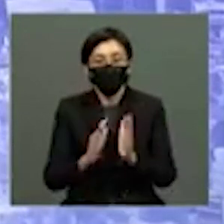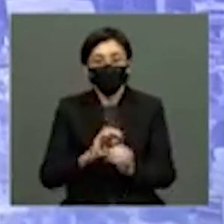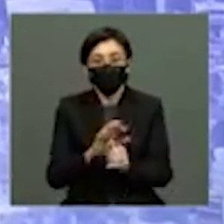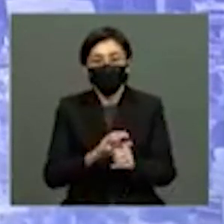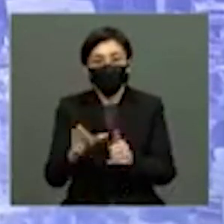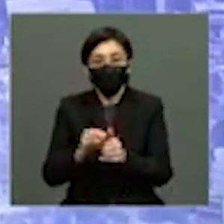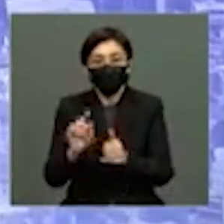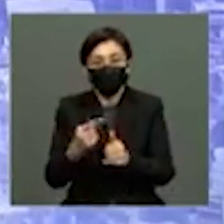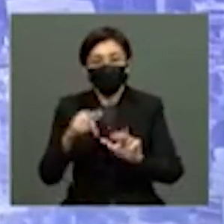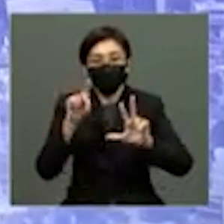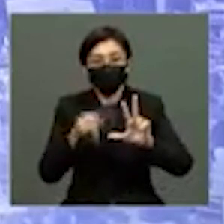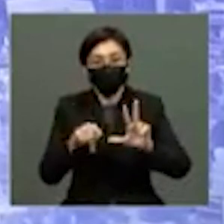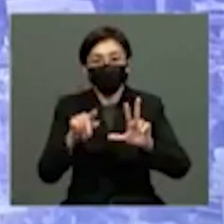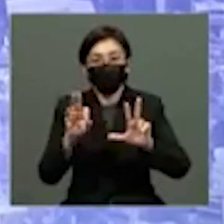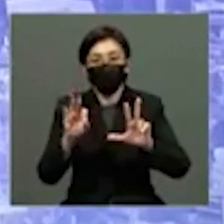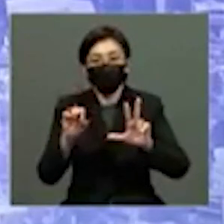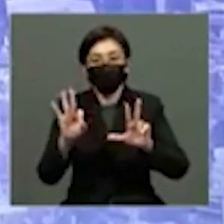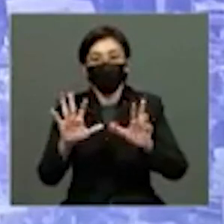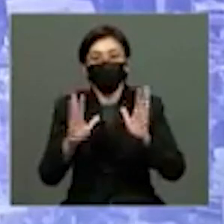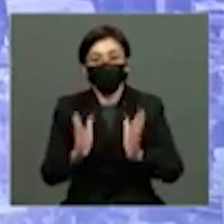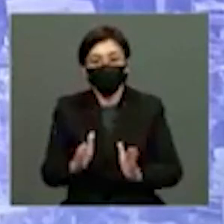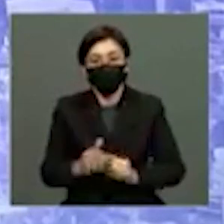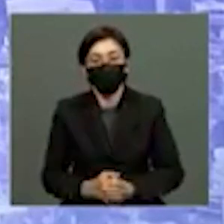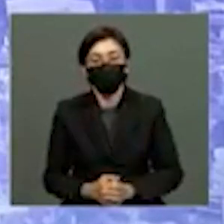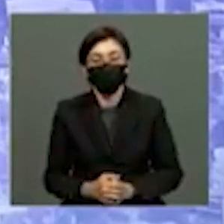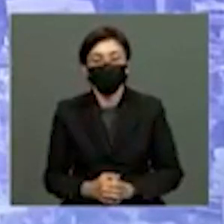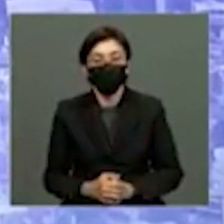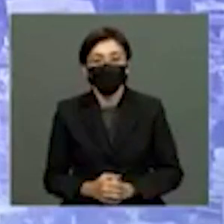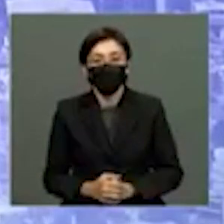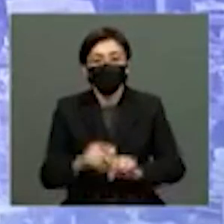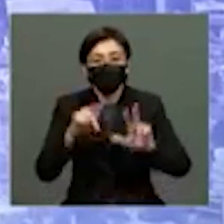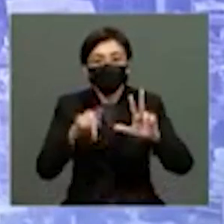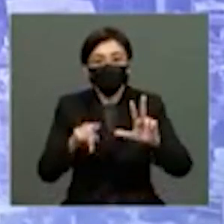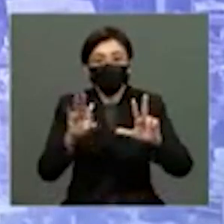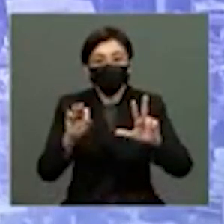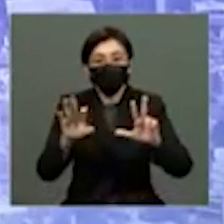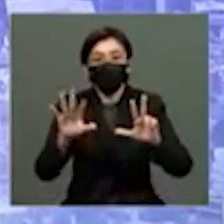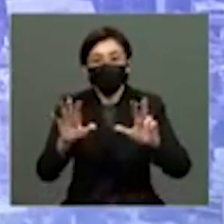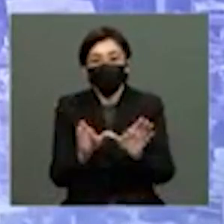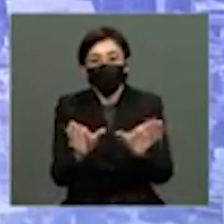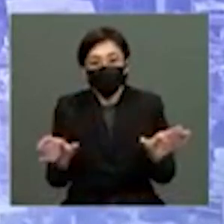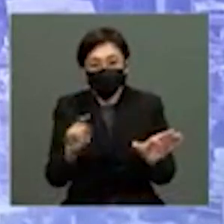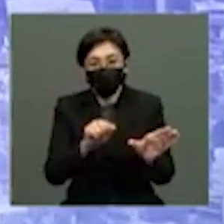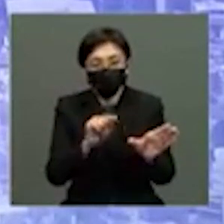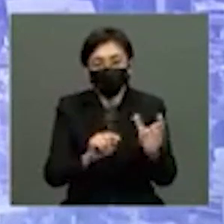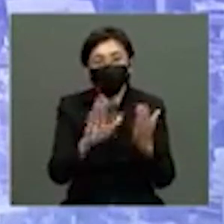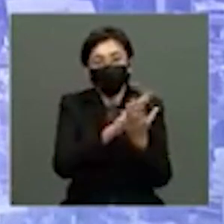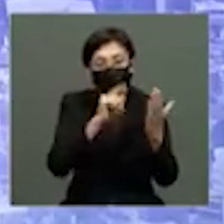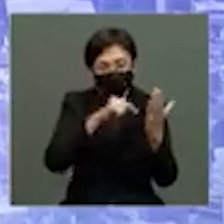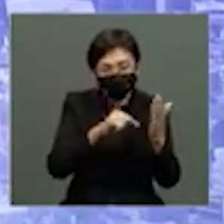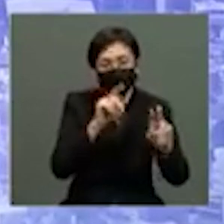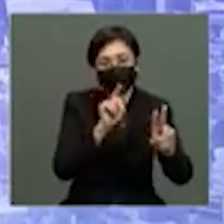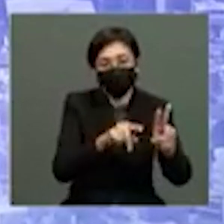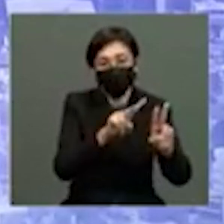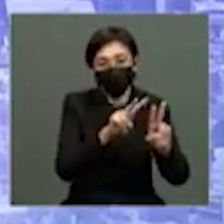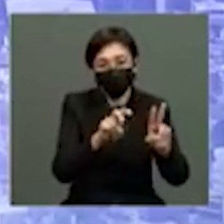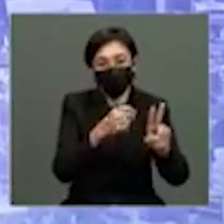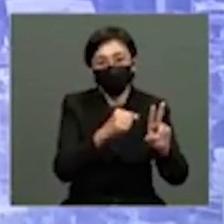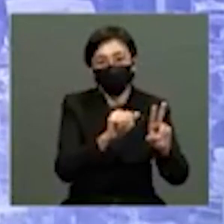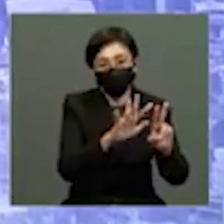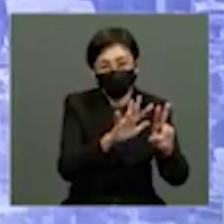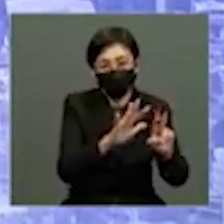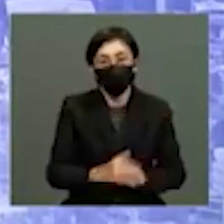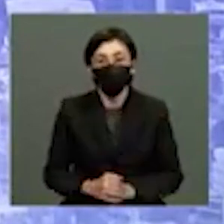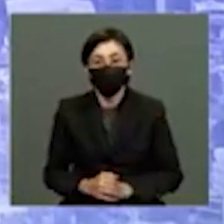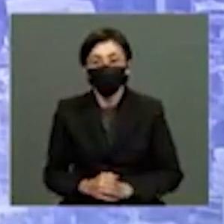ขึ้น 3,095 รายซึ่งเป็นการติดเชื้อในประเทศ 2,215 ร